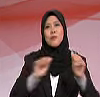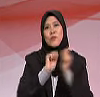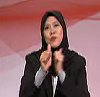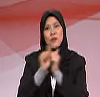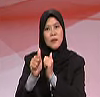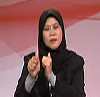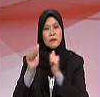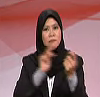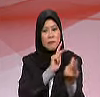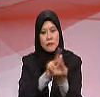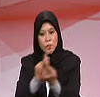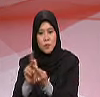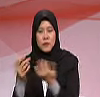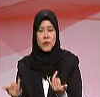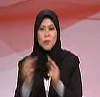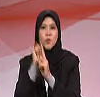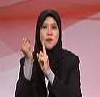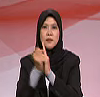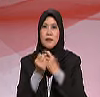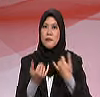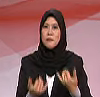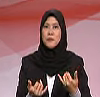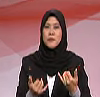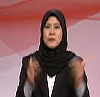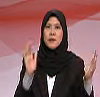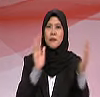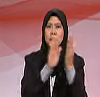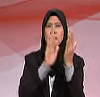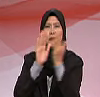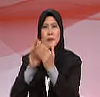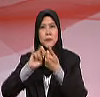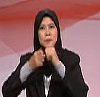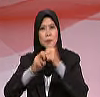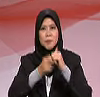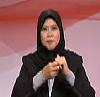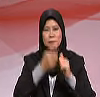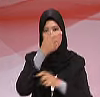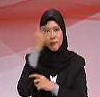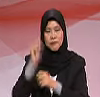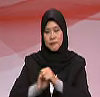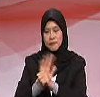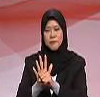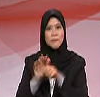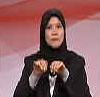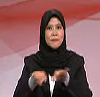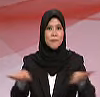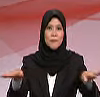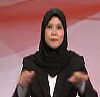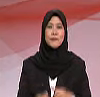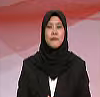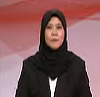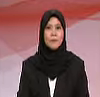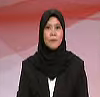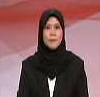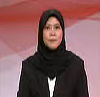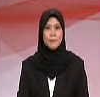tersebut selain bersesuaian dengan situasi semasa masih berdepan pelbagai kekangan akibat penularan pandemik.